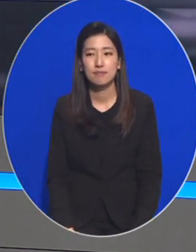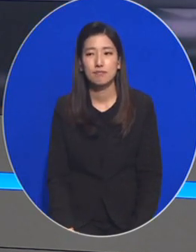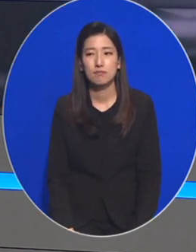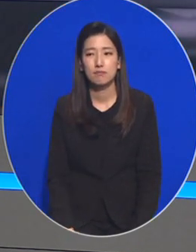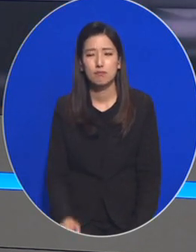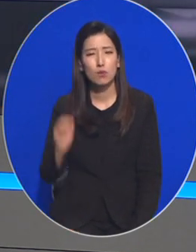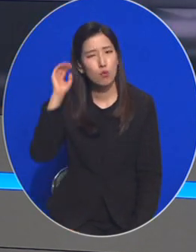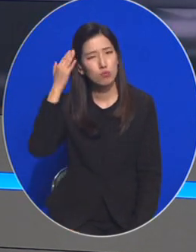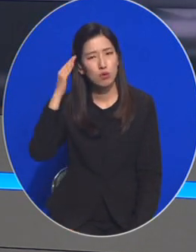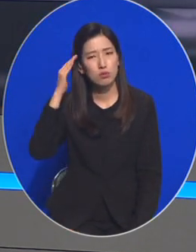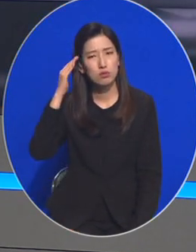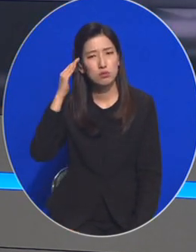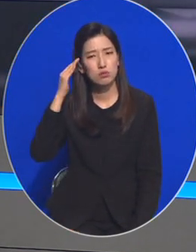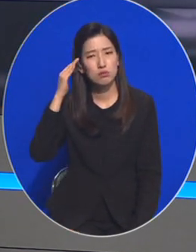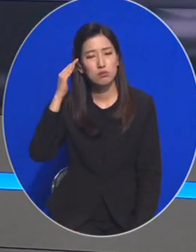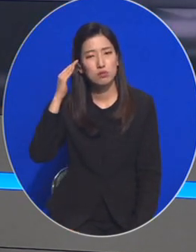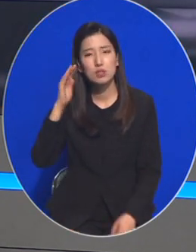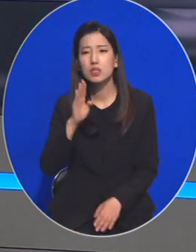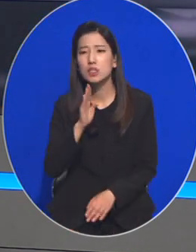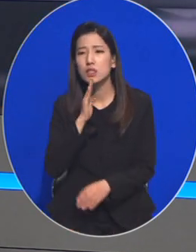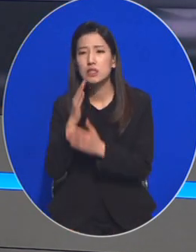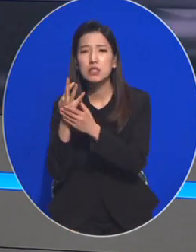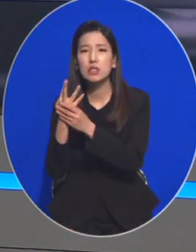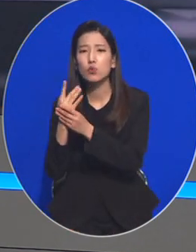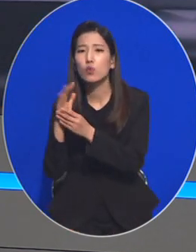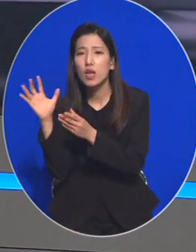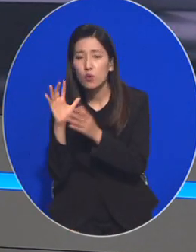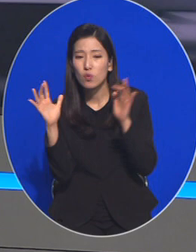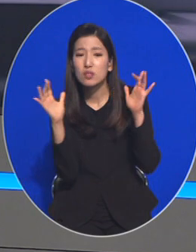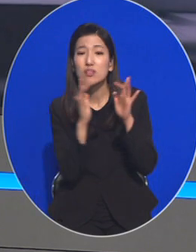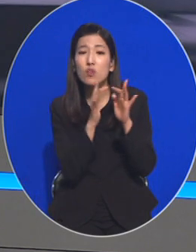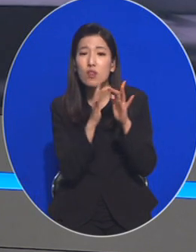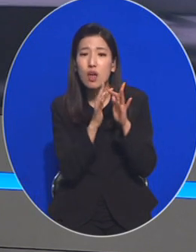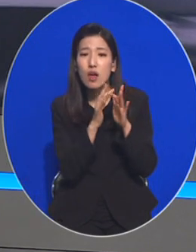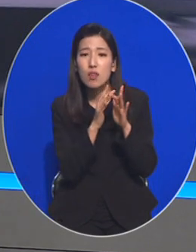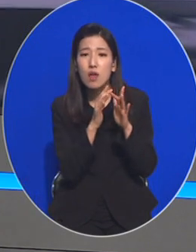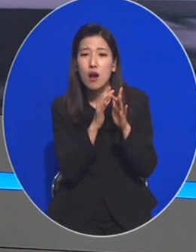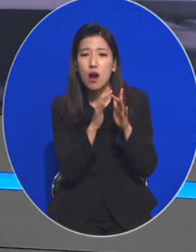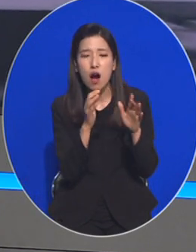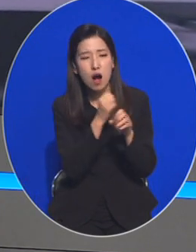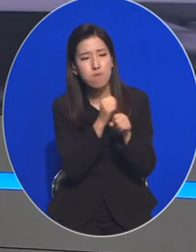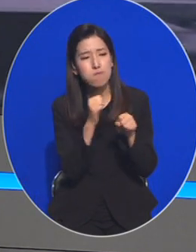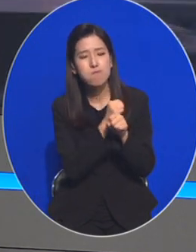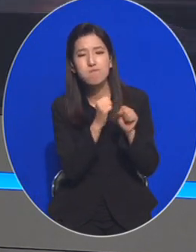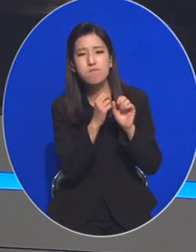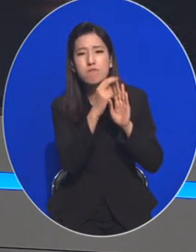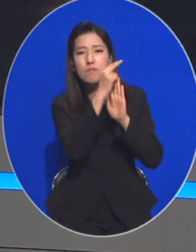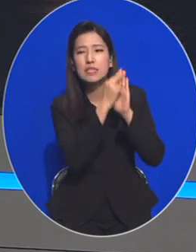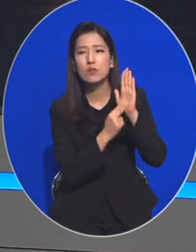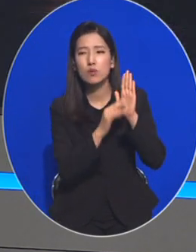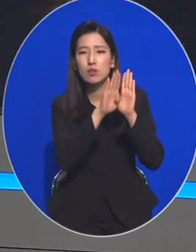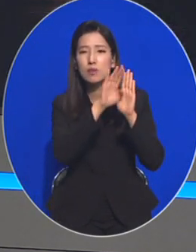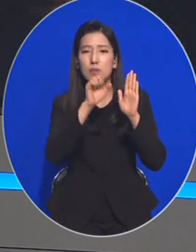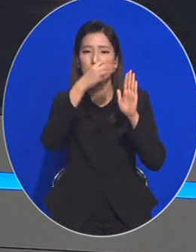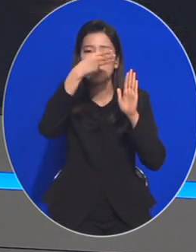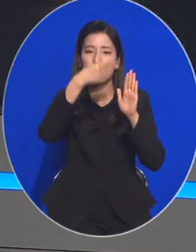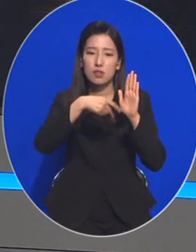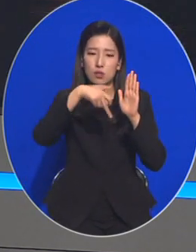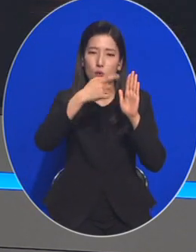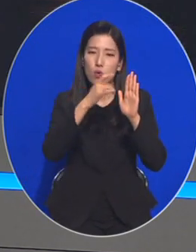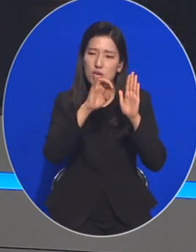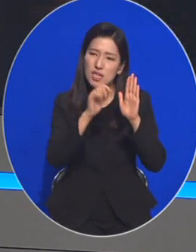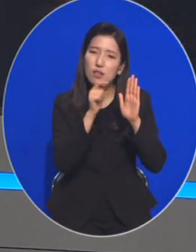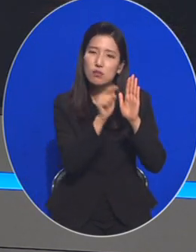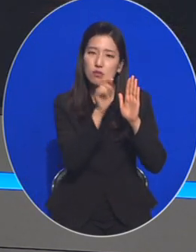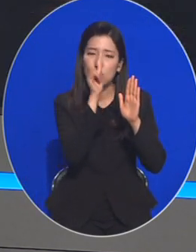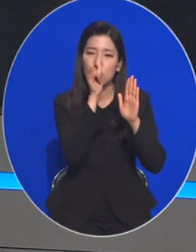최근 가상화폐 거래 열풍이 뜨겁죠. 덩달아서 자금 세탁, 사기 같은 불법 행위 우려도 커지고 있는데요.